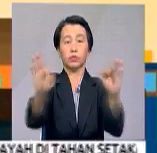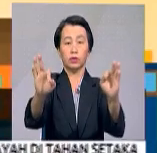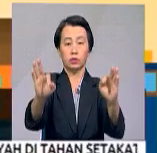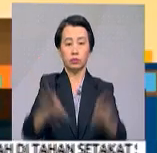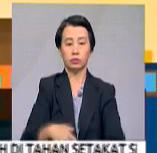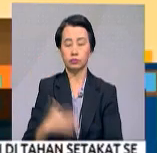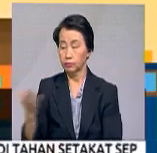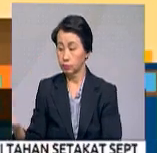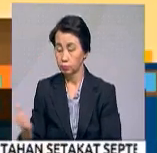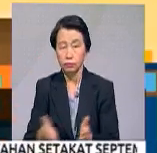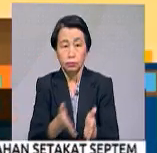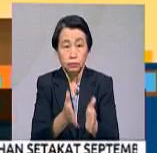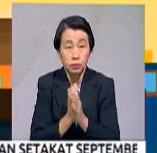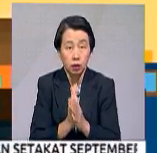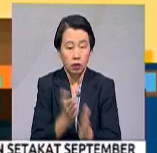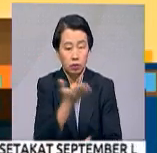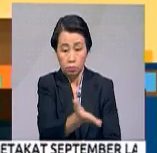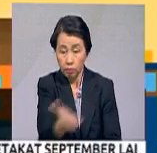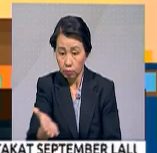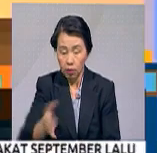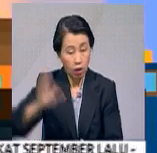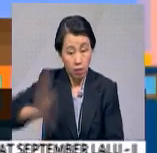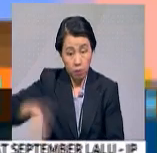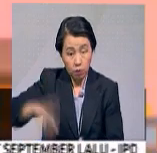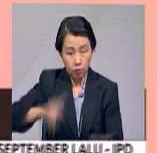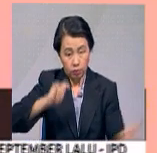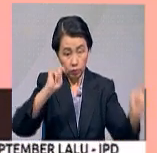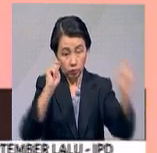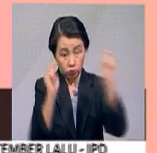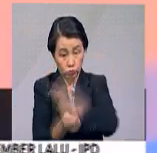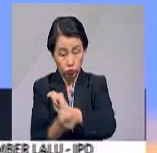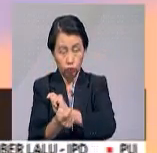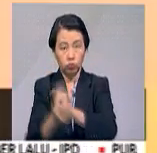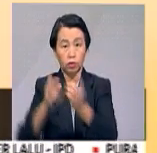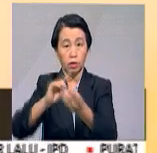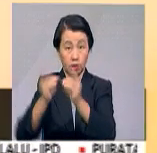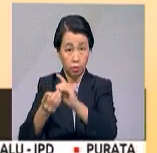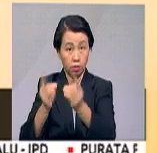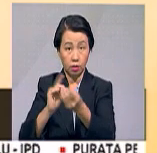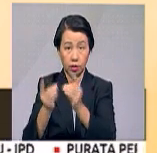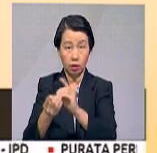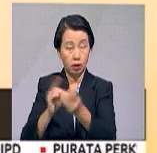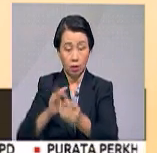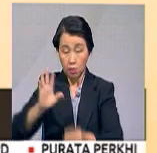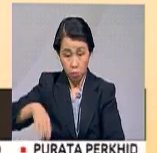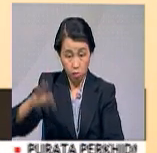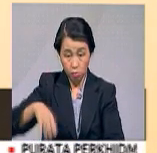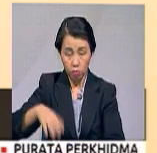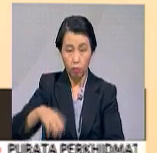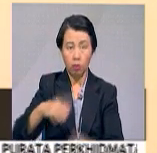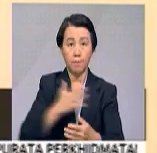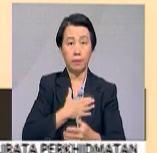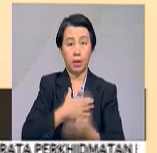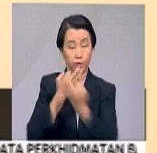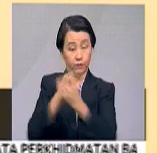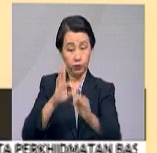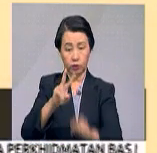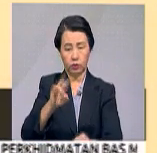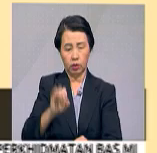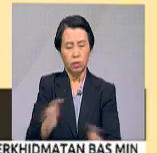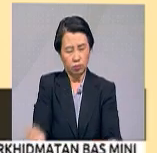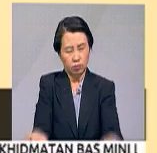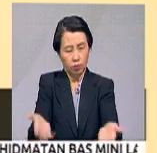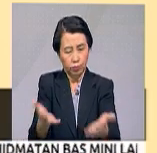Beliau turut menyarankan bagi mereka yang masih belum beralih kepada platform siaran TV digital MyFreeView adalah